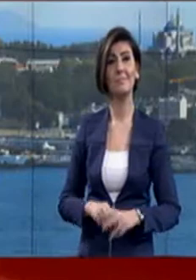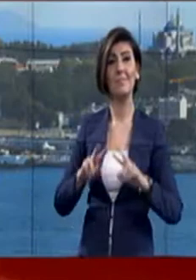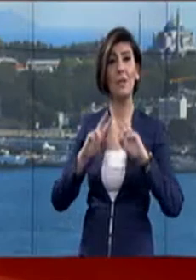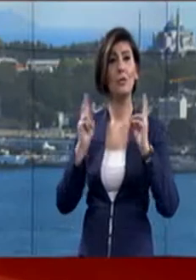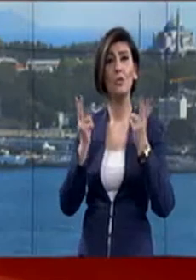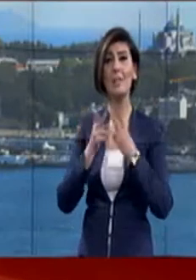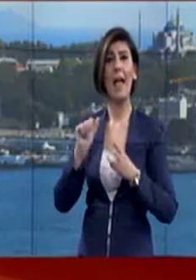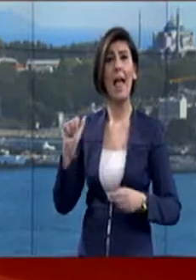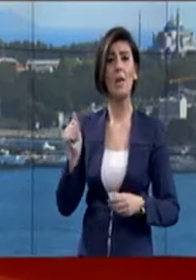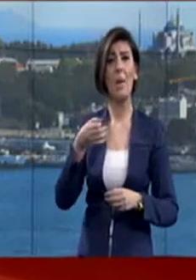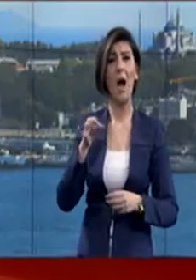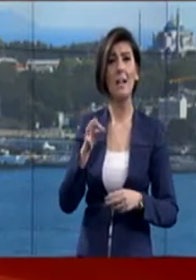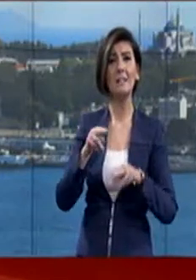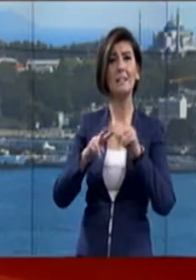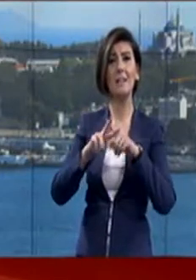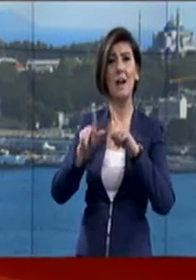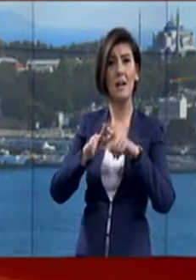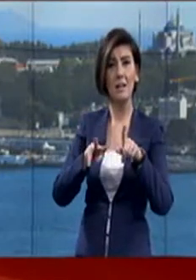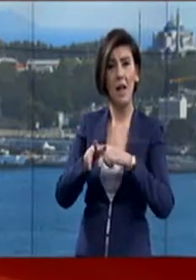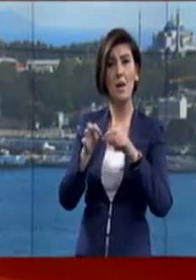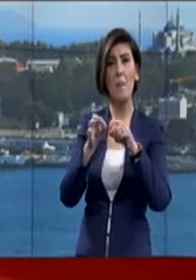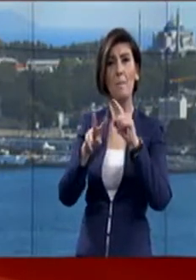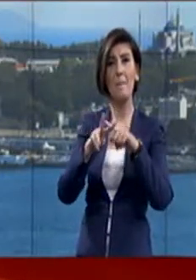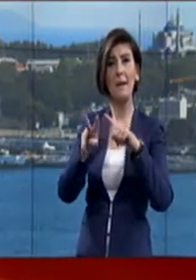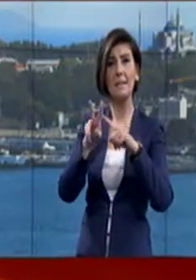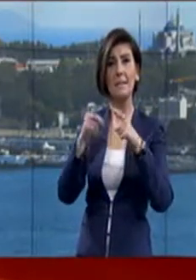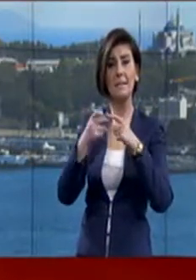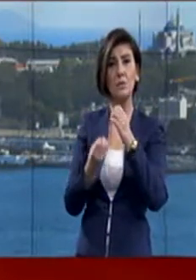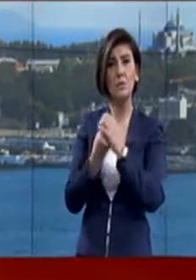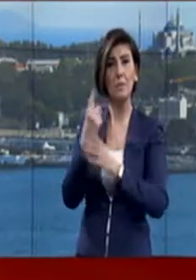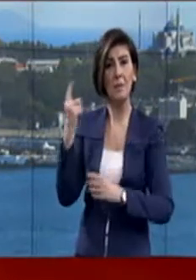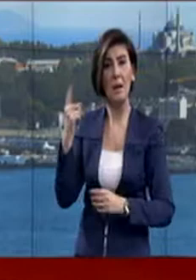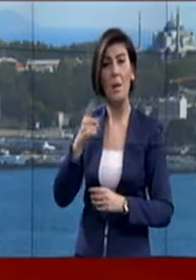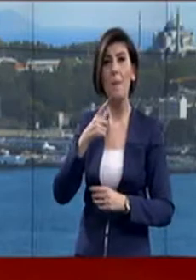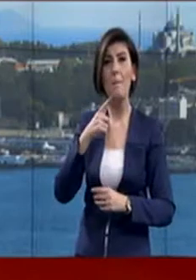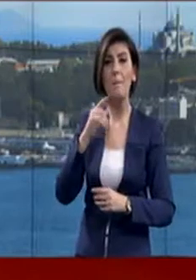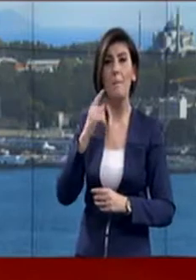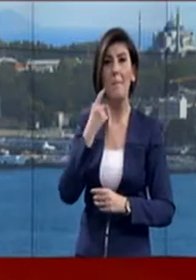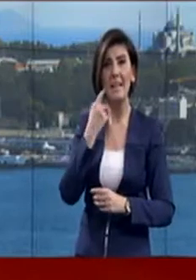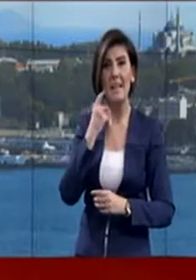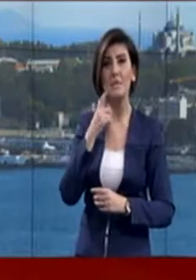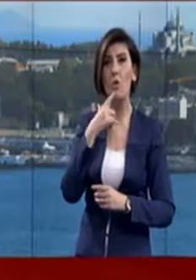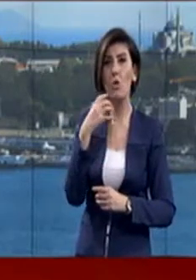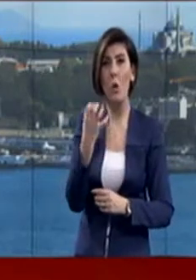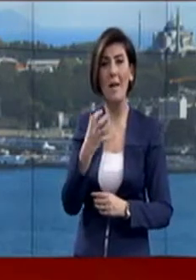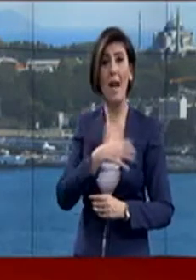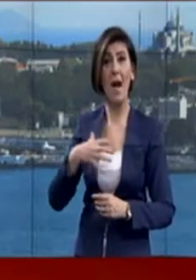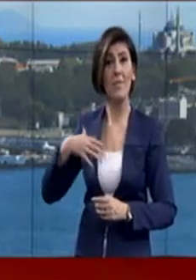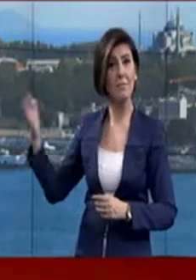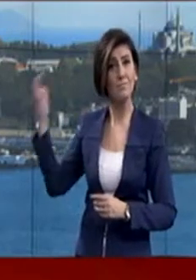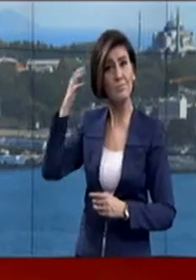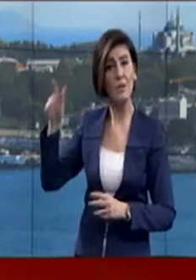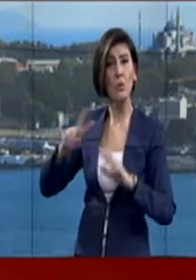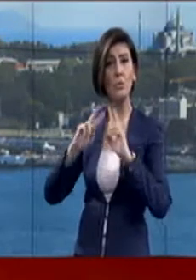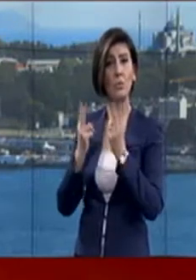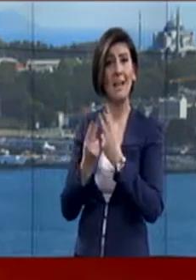Dünyanın en önemli altın, kalay ve bakır üreticilerinden biri. Patatesin, domatesin ana vatanı. Dünyanın yeni 7 harikası Machu